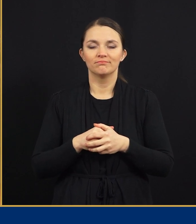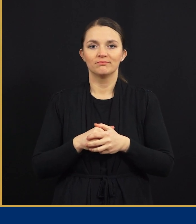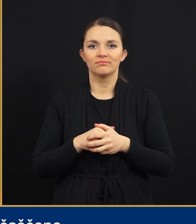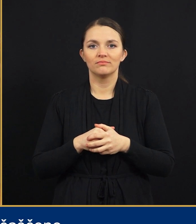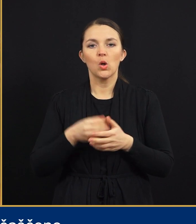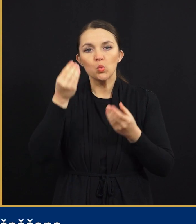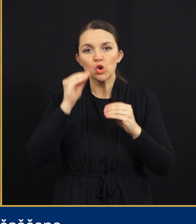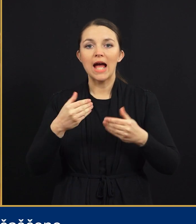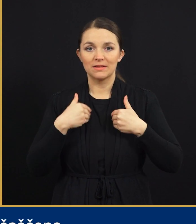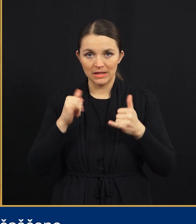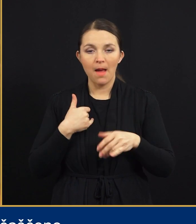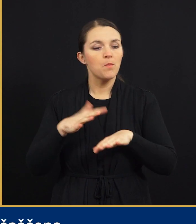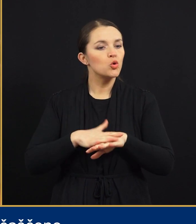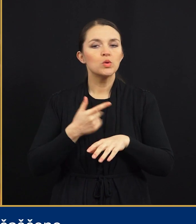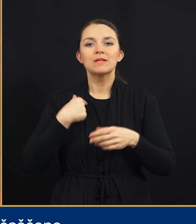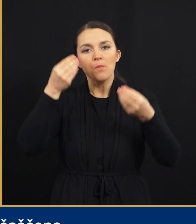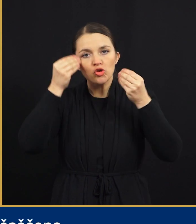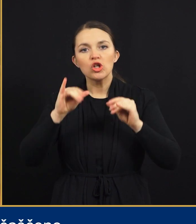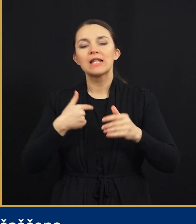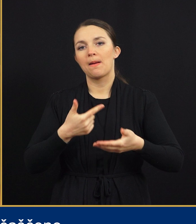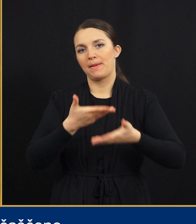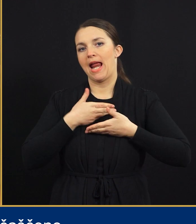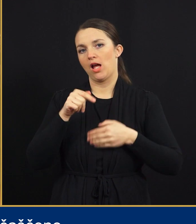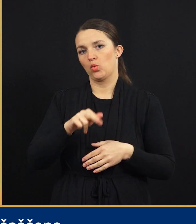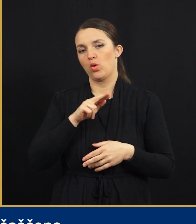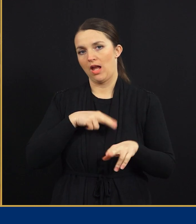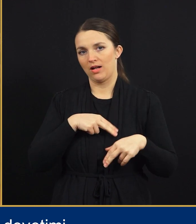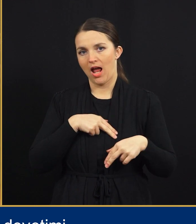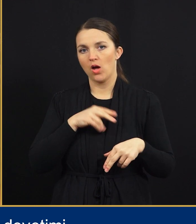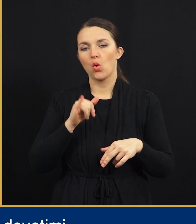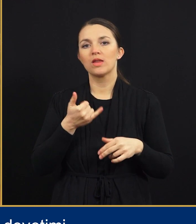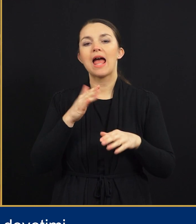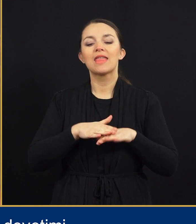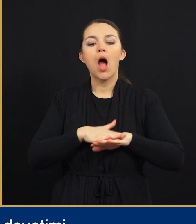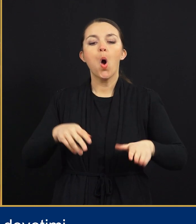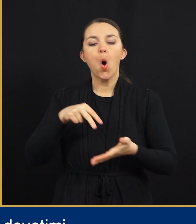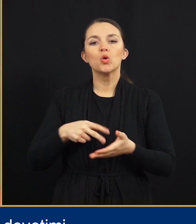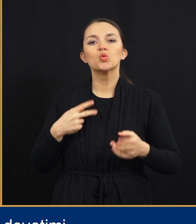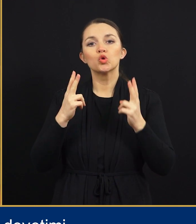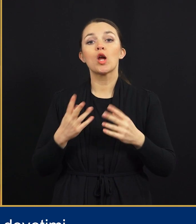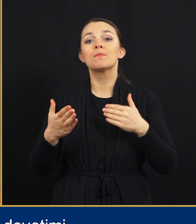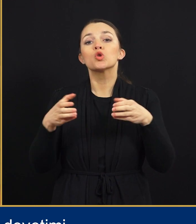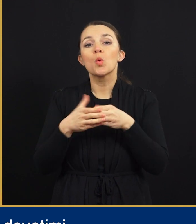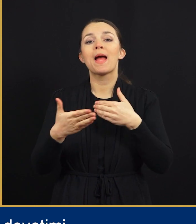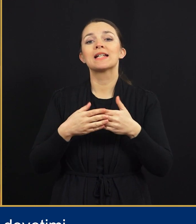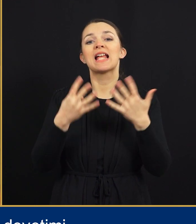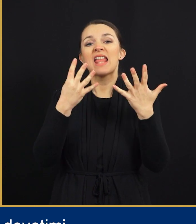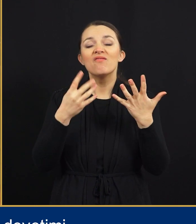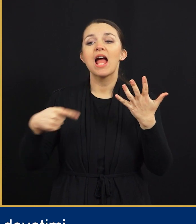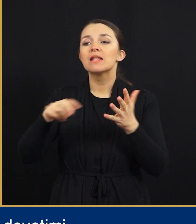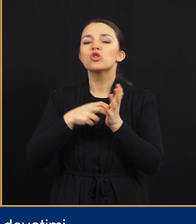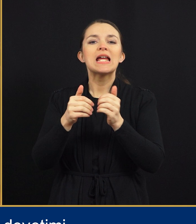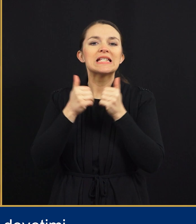V čast mi je in počutim se počaščeno, da sem prejela to nagrado in da na odru stojim skupaj z 9 še